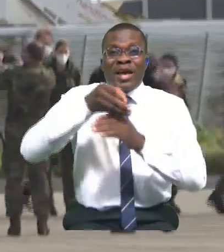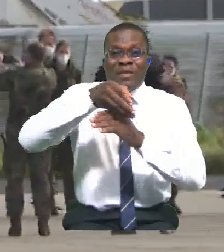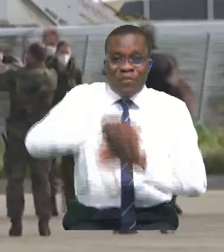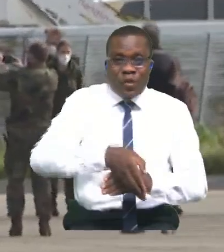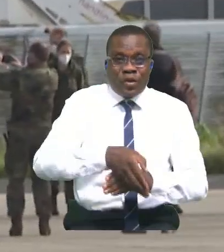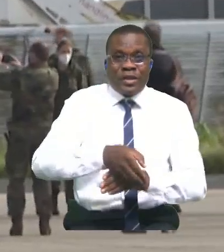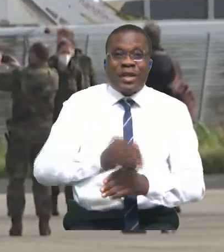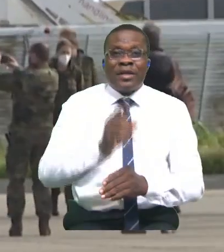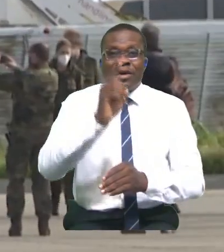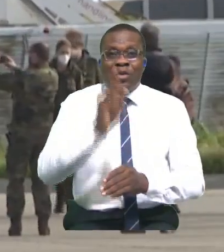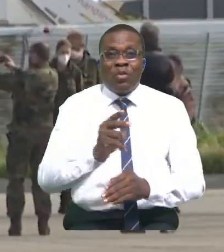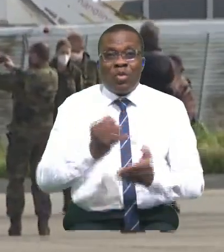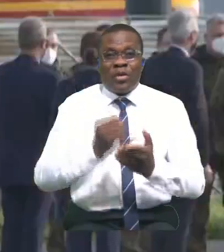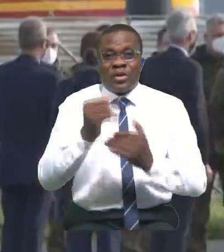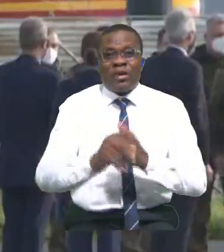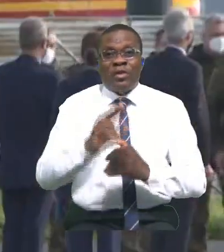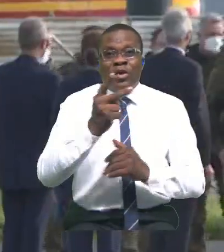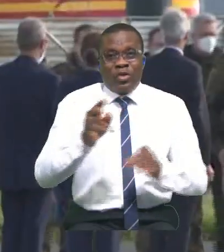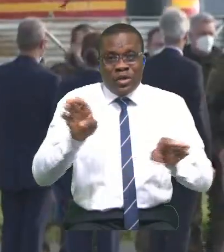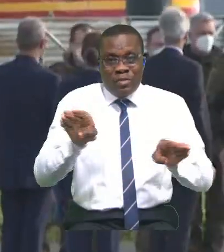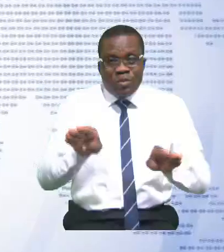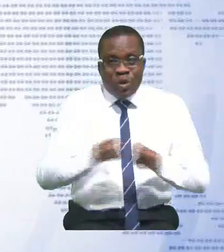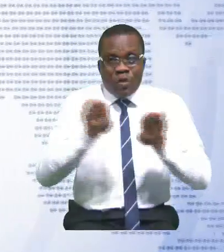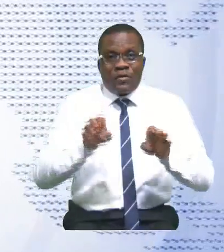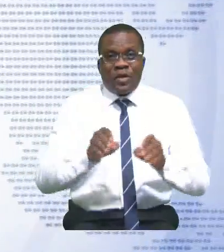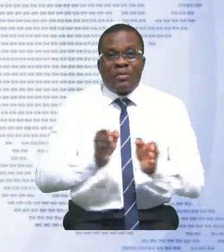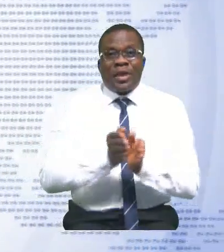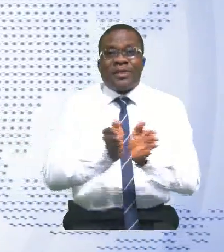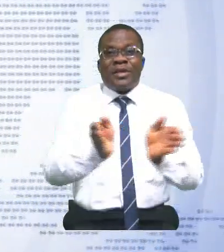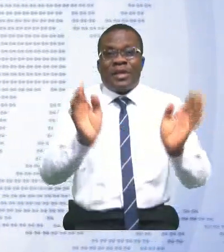à la mi-janvier un deuxè confinement